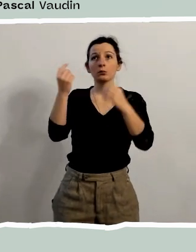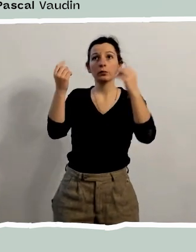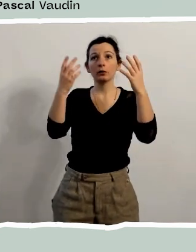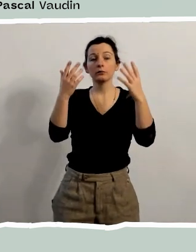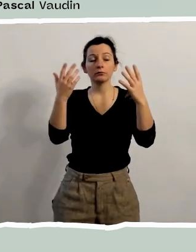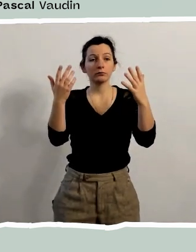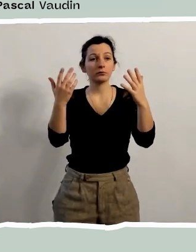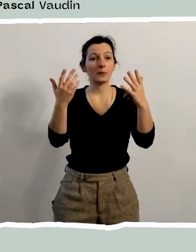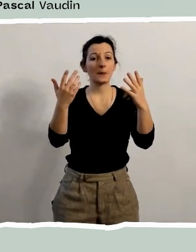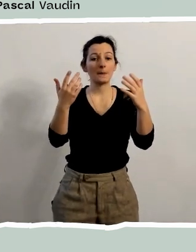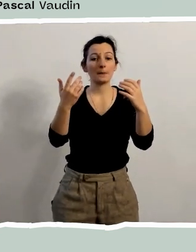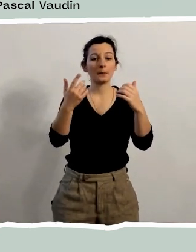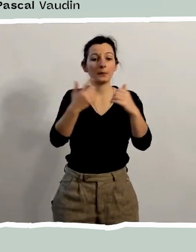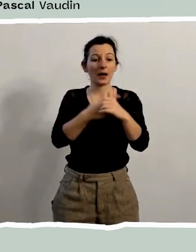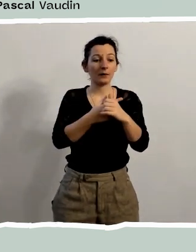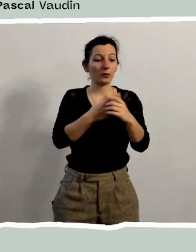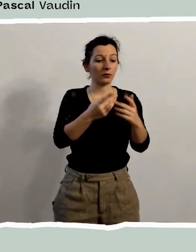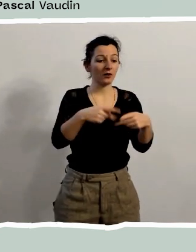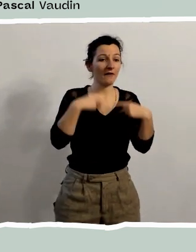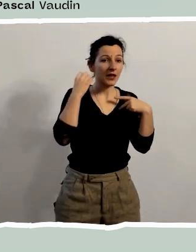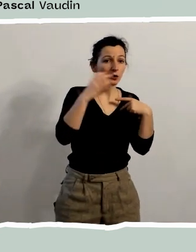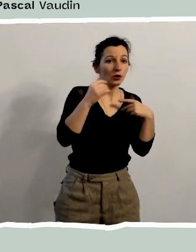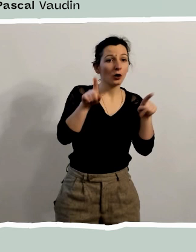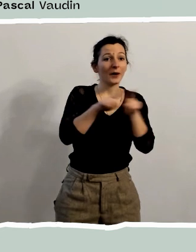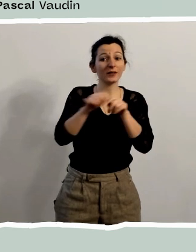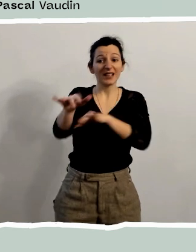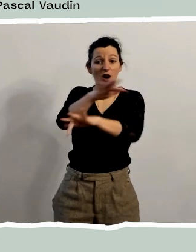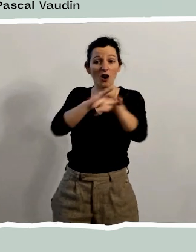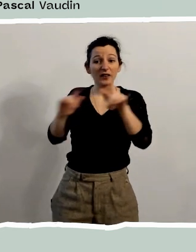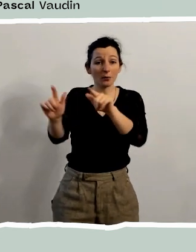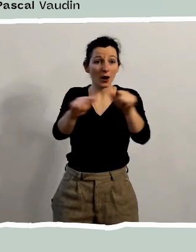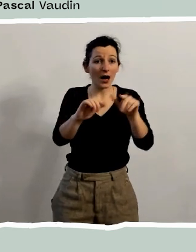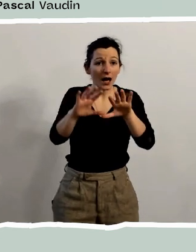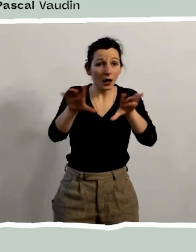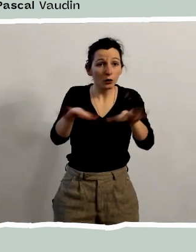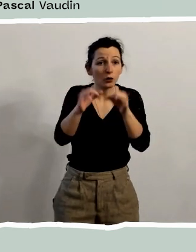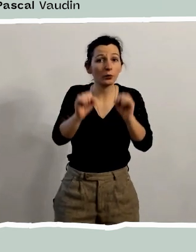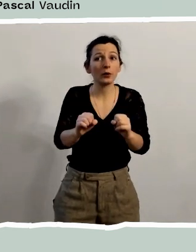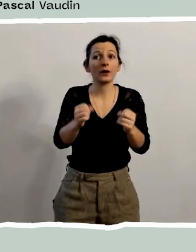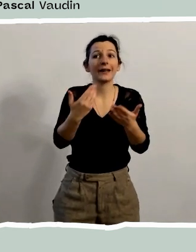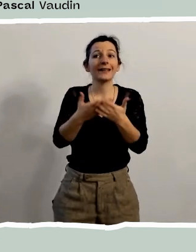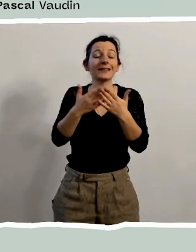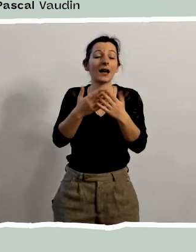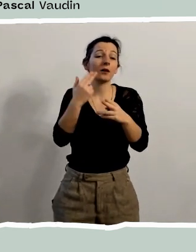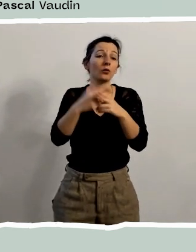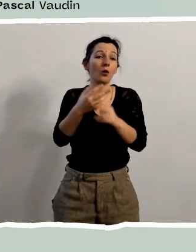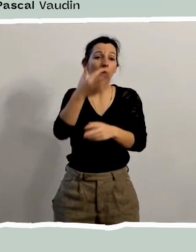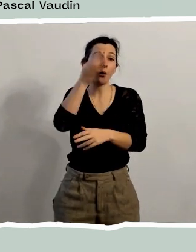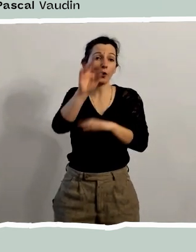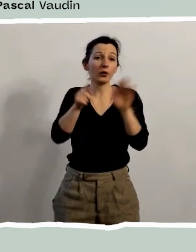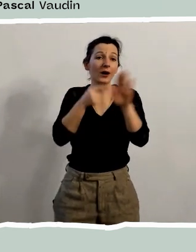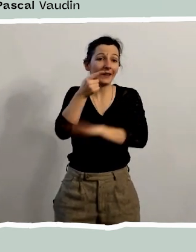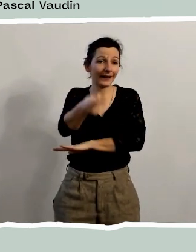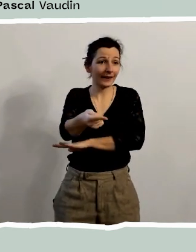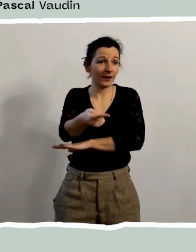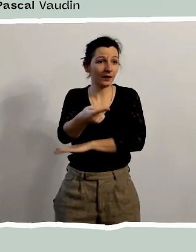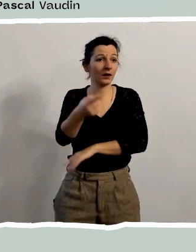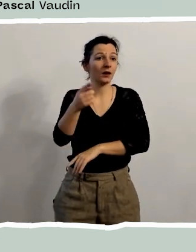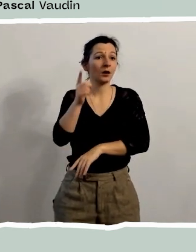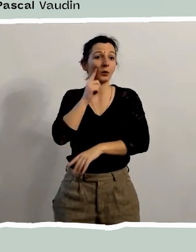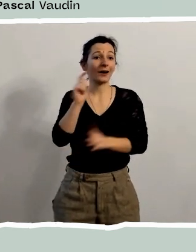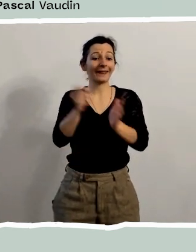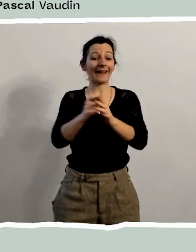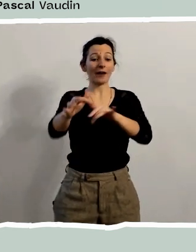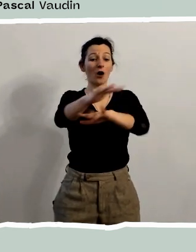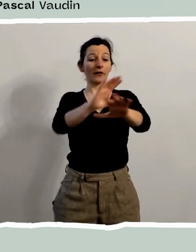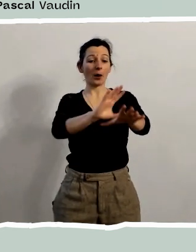non seulement dans nos produits du quotidien, mais aussi dans l'environnement. On les appelle aussi des polluants éternels parce que lorsqu'ils sont dans